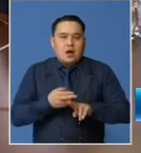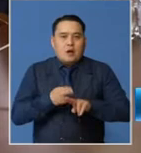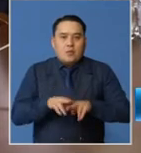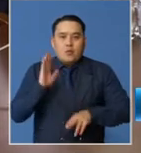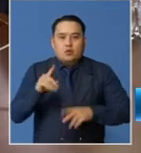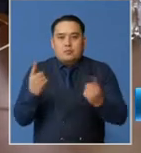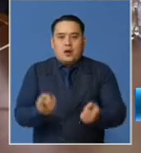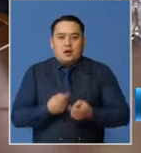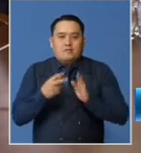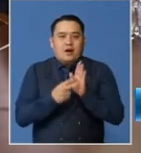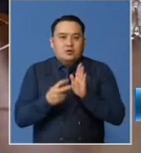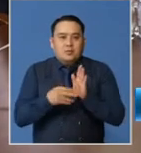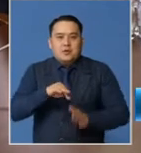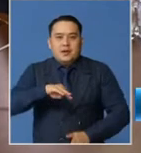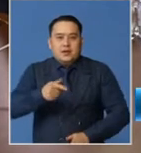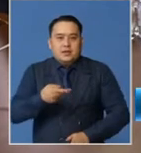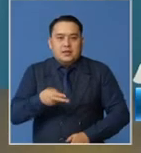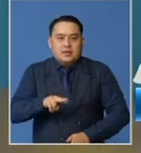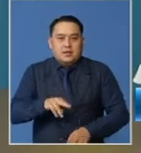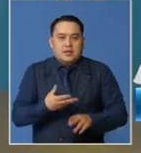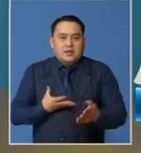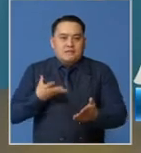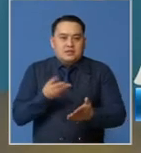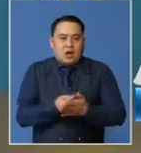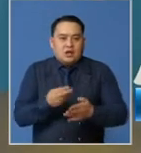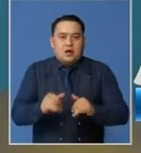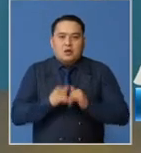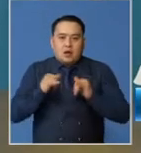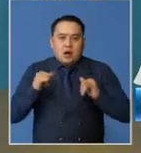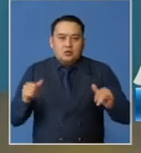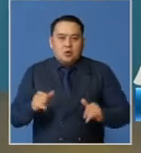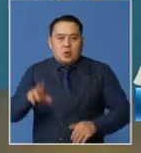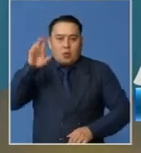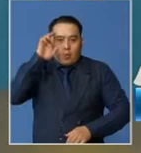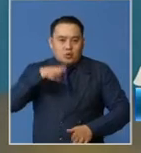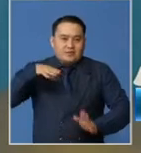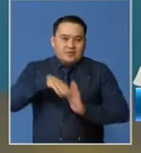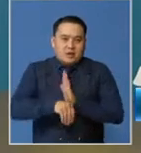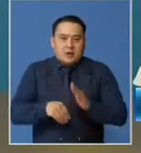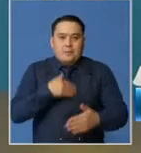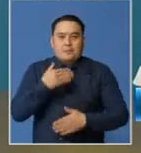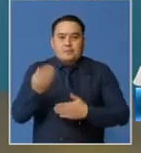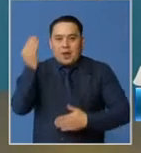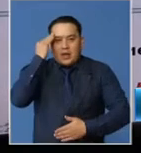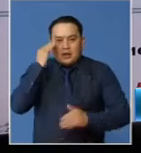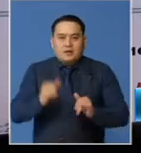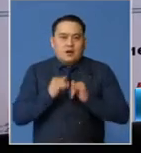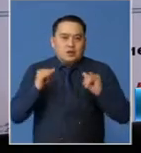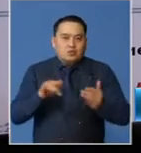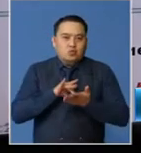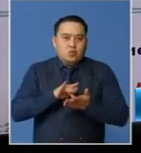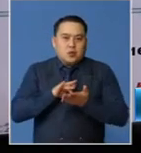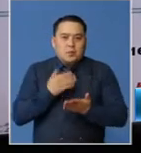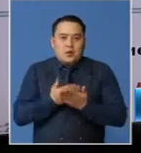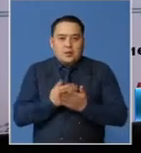Будет привлечено 800 миллиардов тенге прямых инвестиций. На основе развитых стран будут внедряться передовые методы развития туризма.